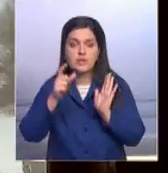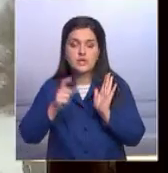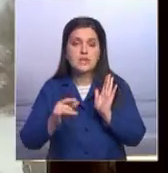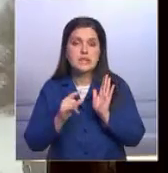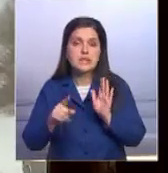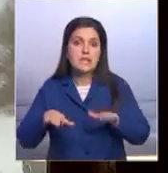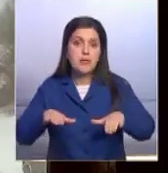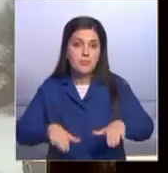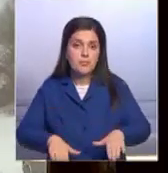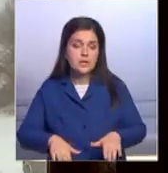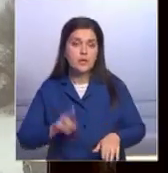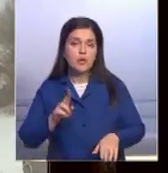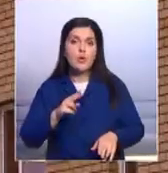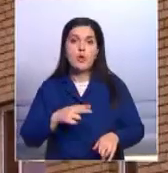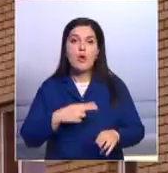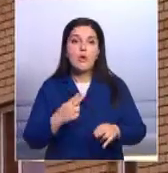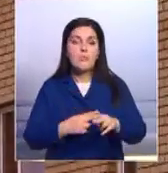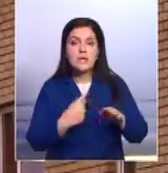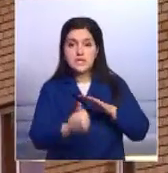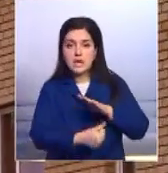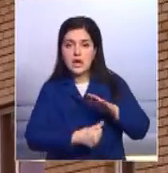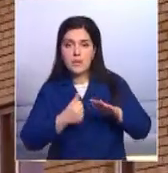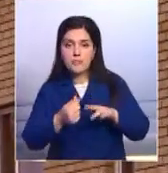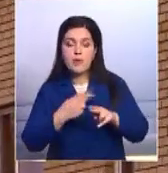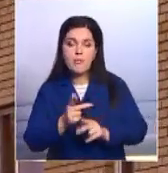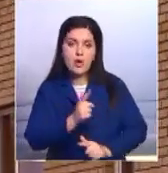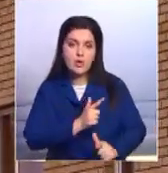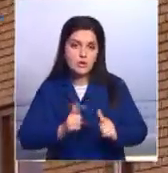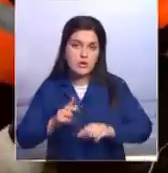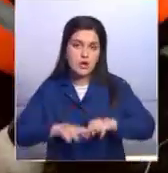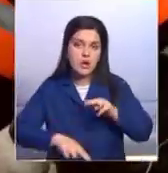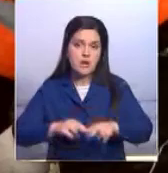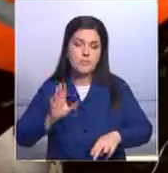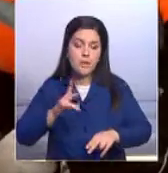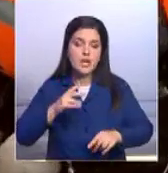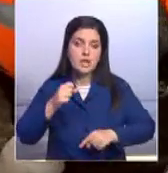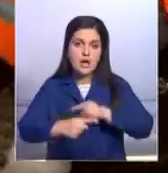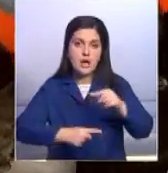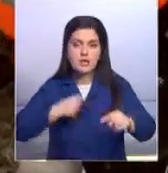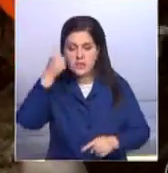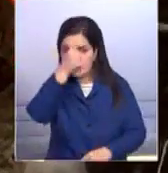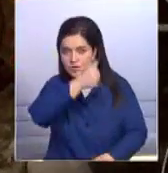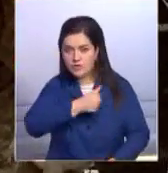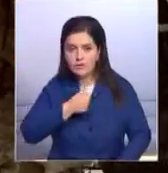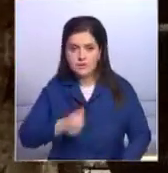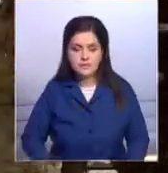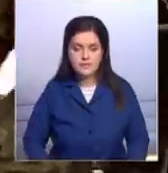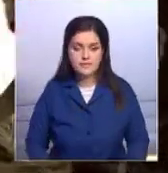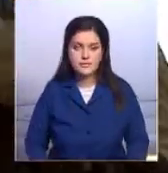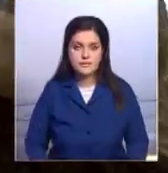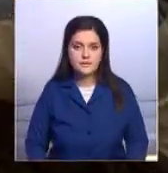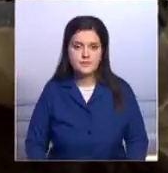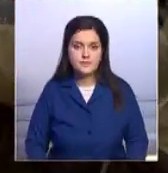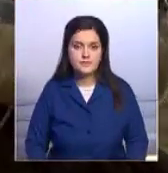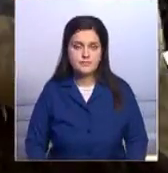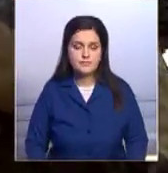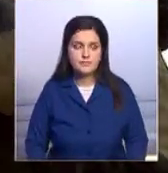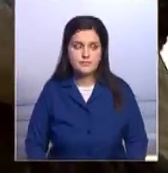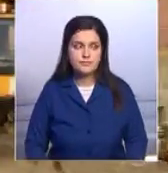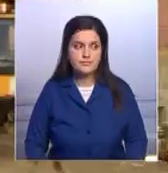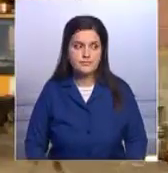трудоустроить 70 человек из числа местных безработных. Сдать объект в эксплуатацию планируется на следующий год.